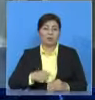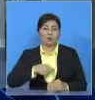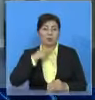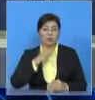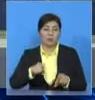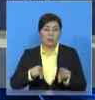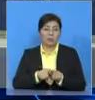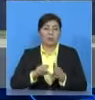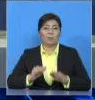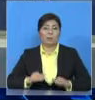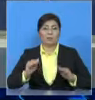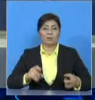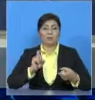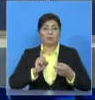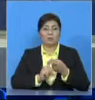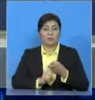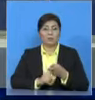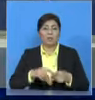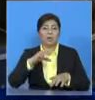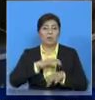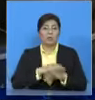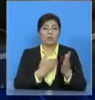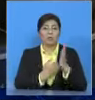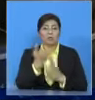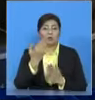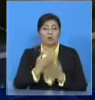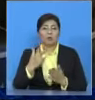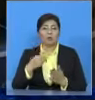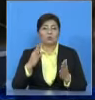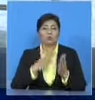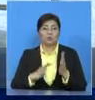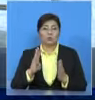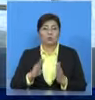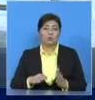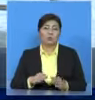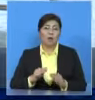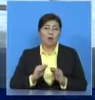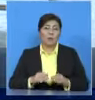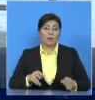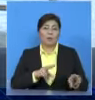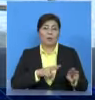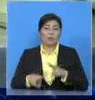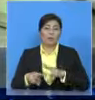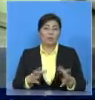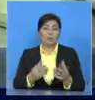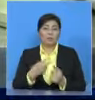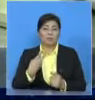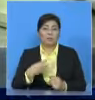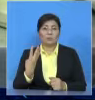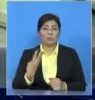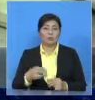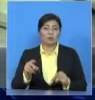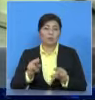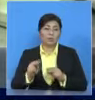емес балалардың арасында да вирус жұқтыру дерегі жоғары. Қазір 394 бала бақылауға алынса, оның 24-і ауруханада